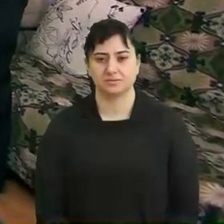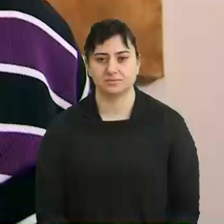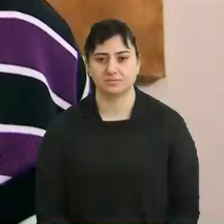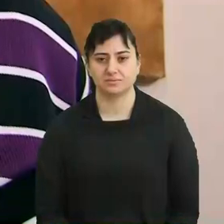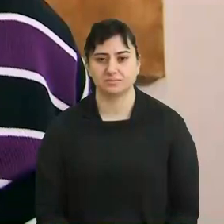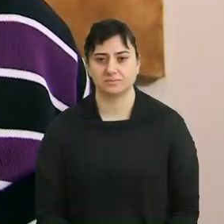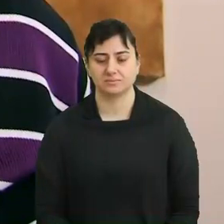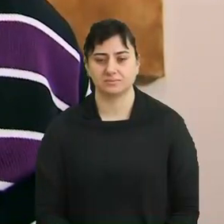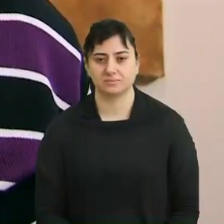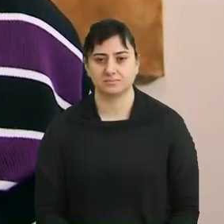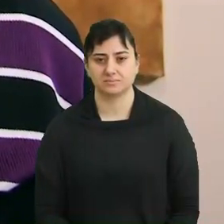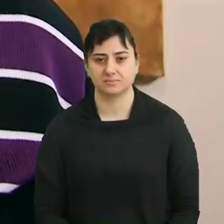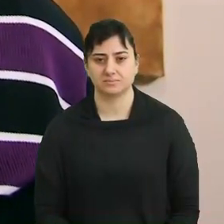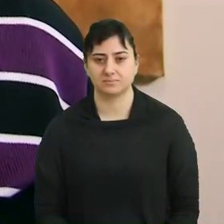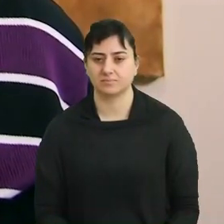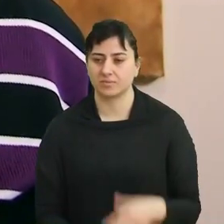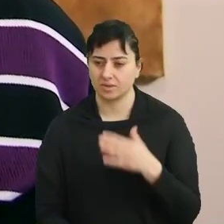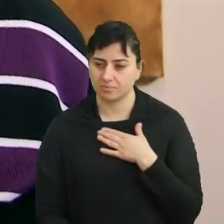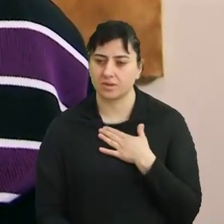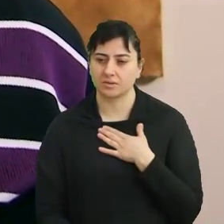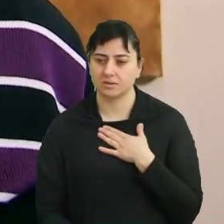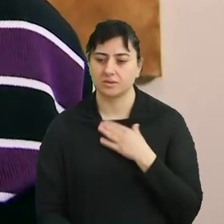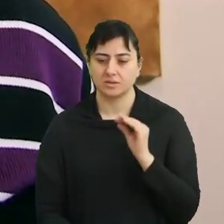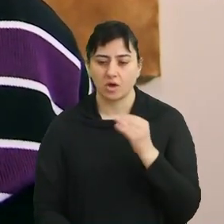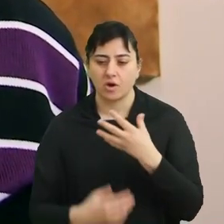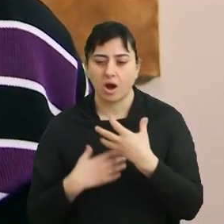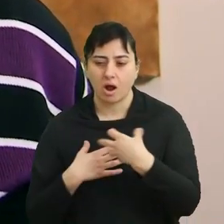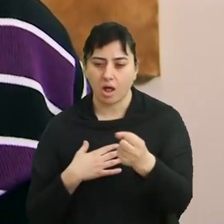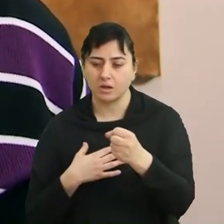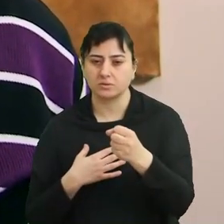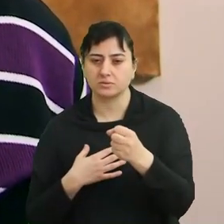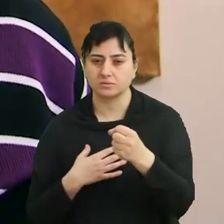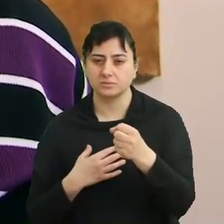salondan çıktı. Ben yavrularından ayırdım.